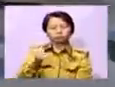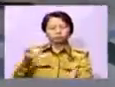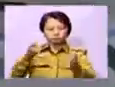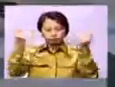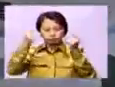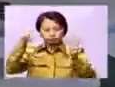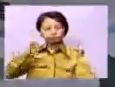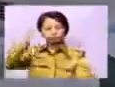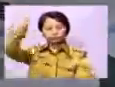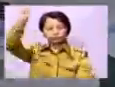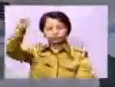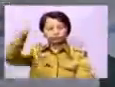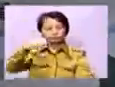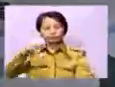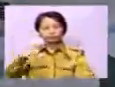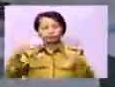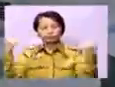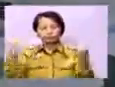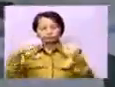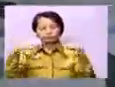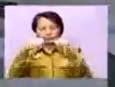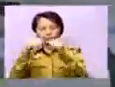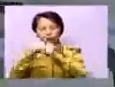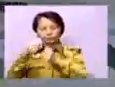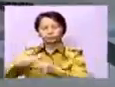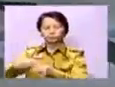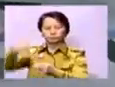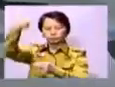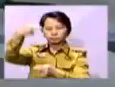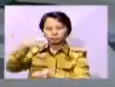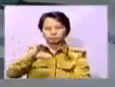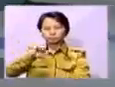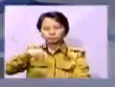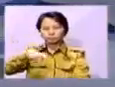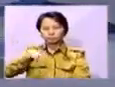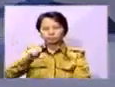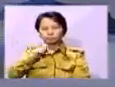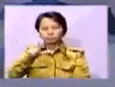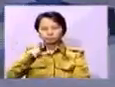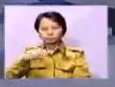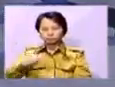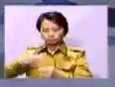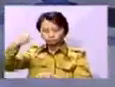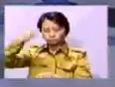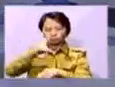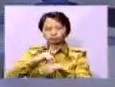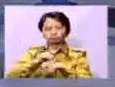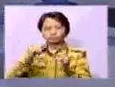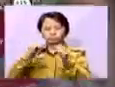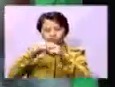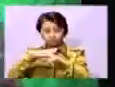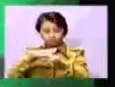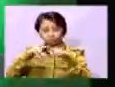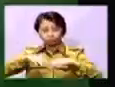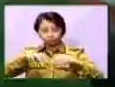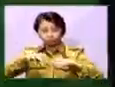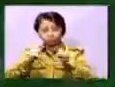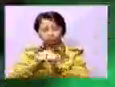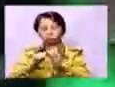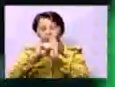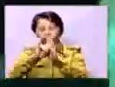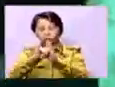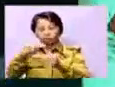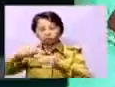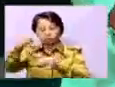Sambutan kemerdekaan negara turut diraikan serentak di Hotel Capital di Kuala Lumpur dan Hotel Grace Sydney. Ternyata IDTT Hotel